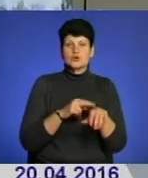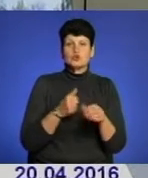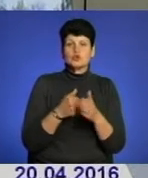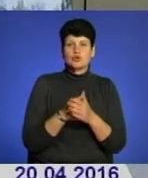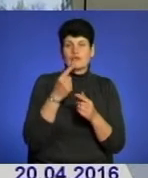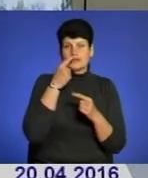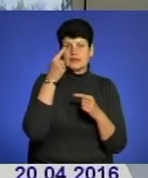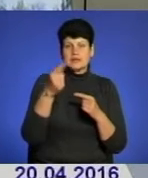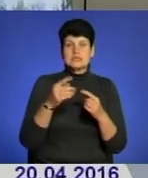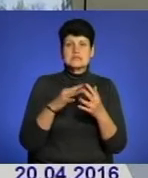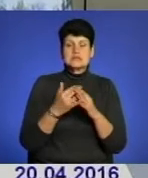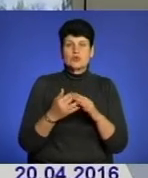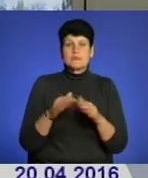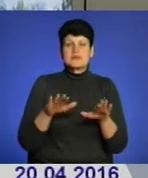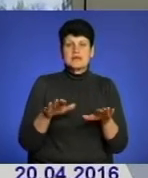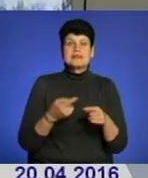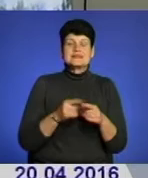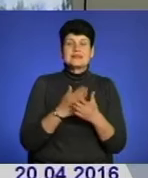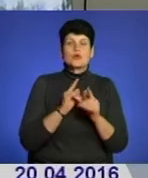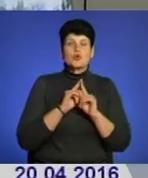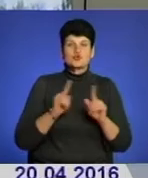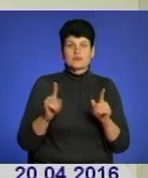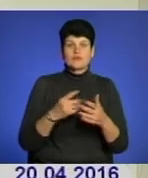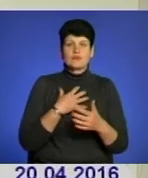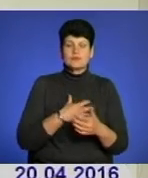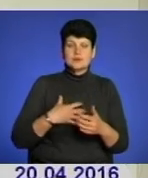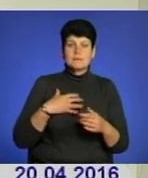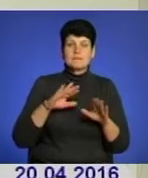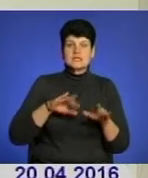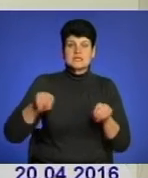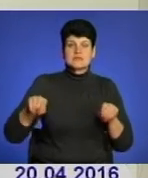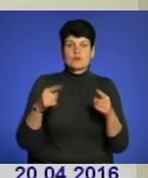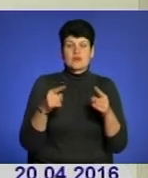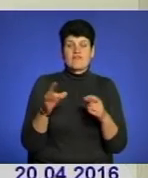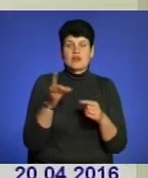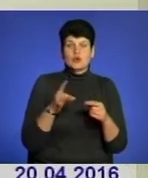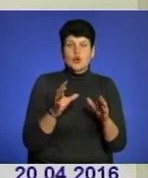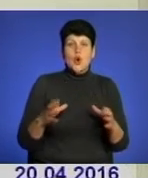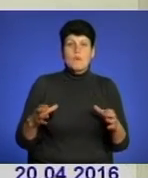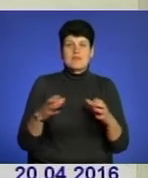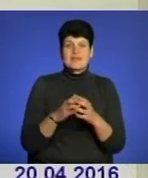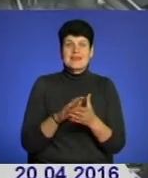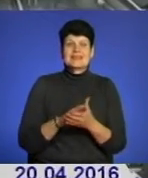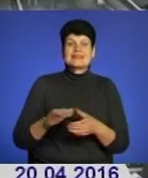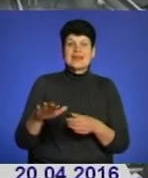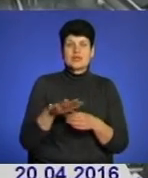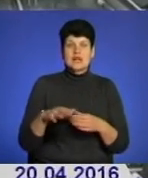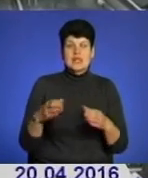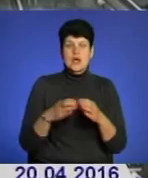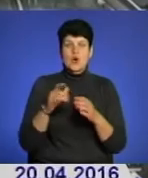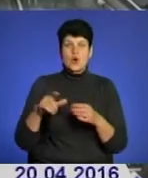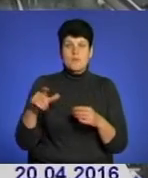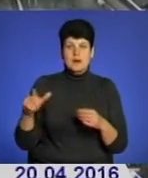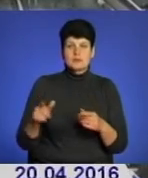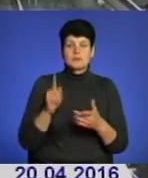віддаленої сільської місцевості. Це стало особливо актуальним після створення у регіонах об'єднаних територіальних громад. Ми маємо розуміти, що